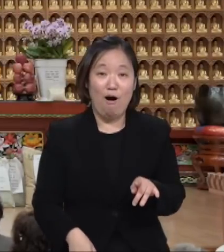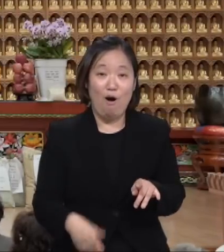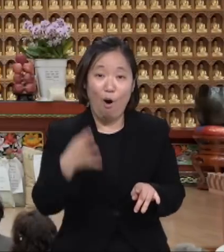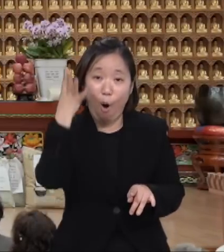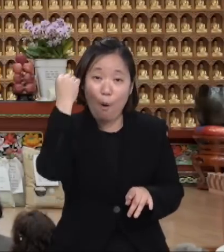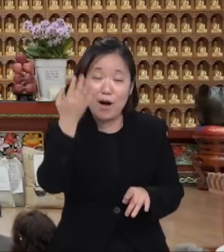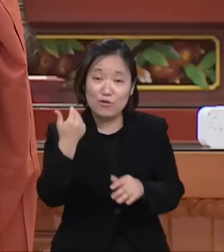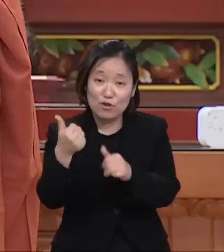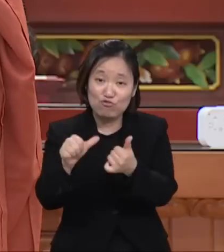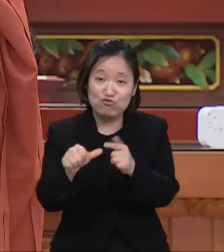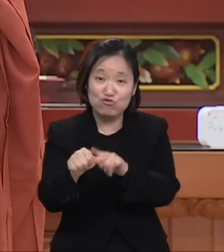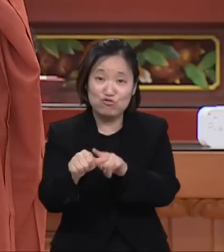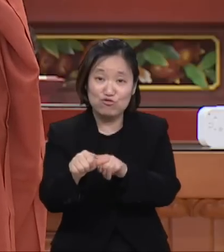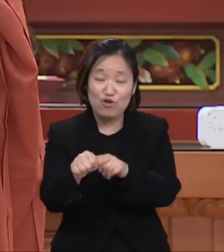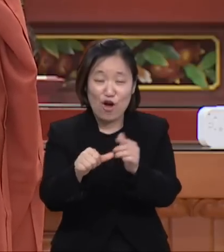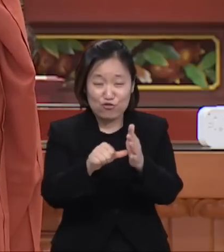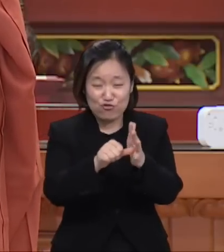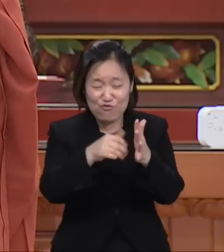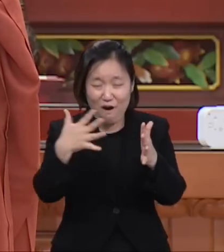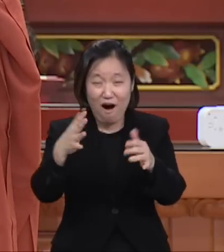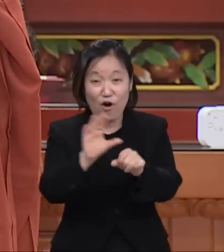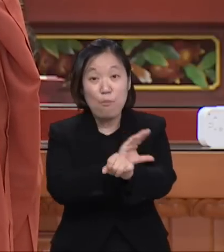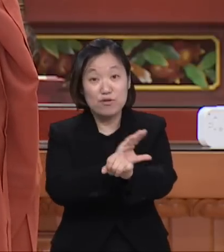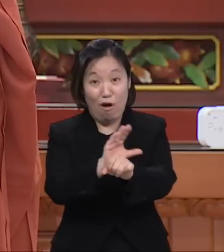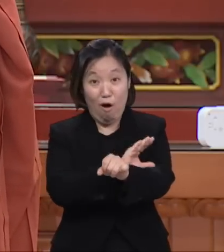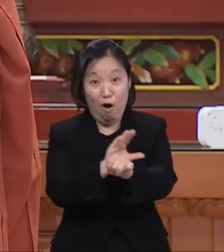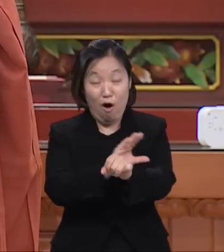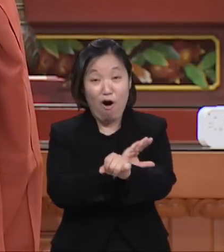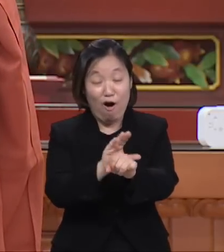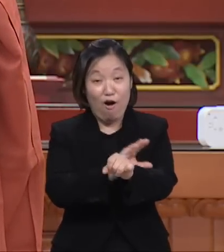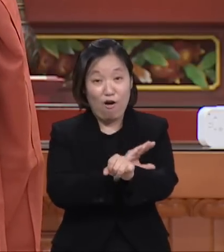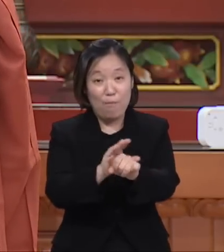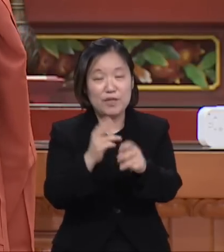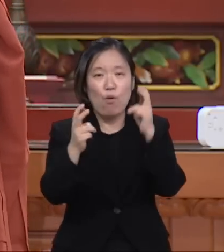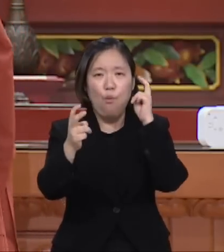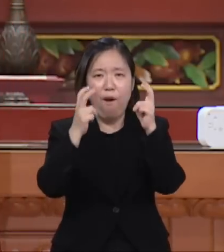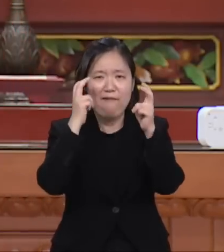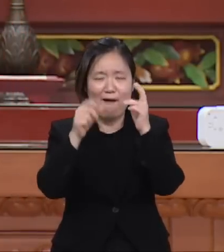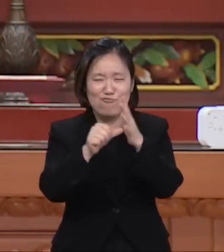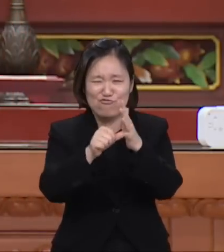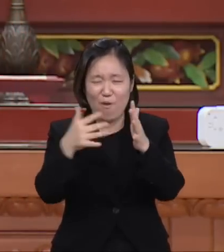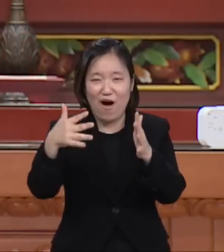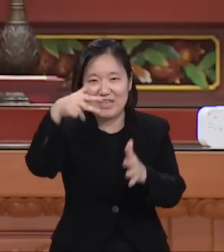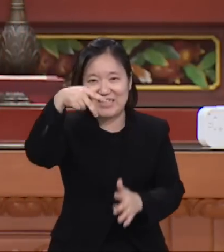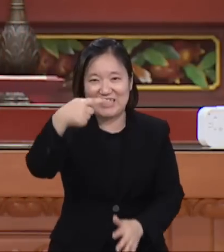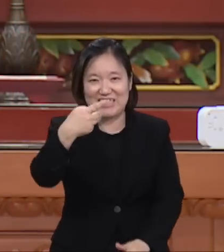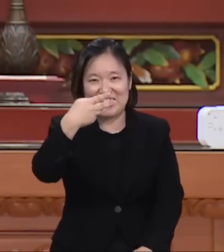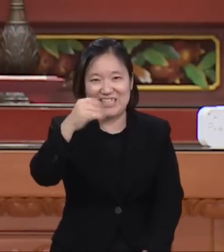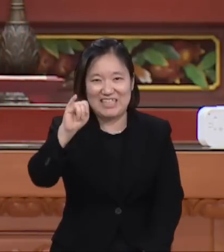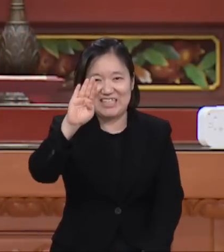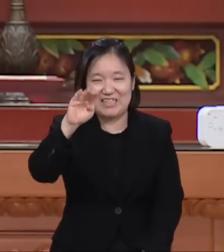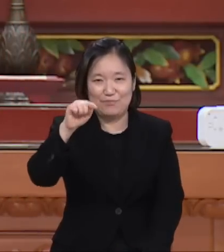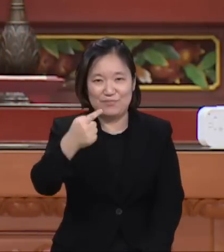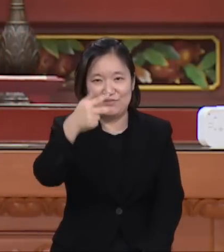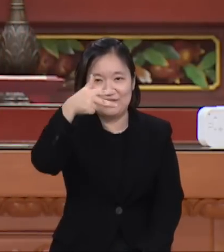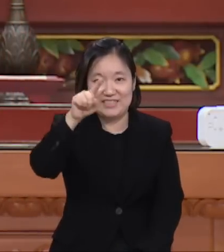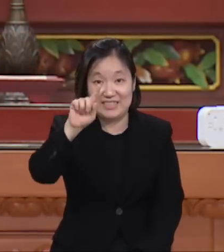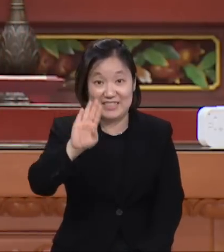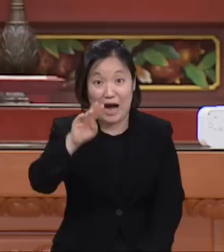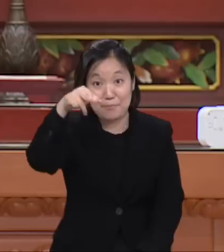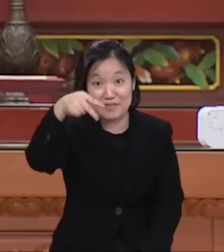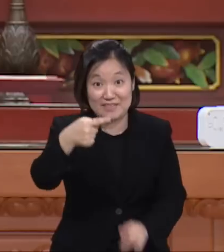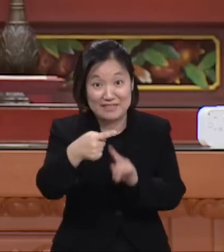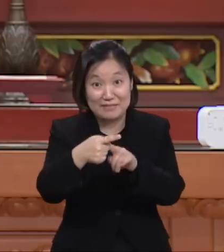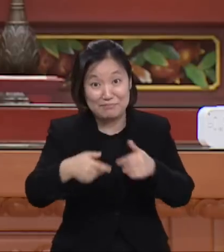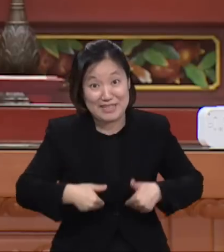있잖아요 잡수 몇 년 전에 죽었잖아요 아니 저승에서 이제 그런 사람을 이제 써먹어야 된다니까요